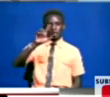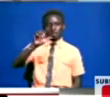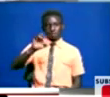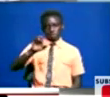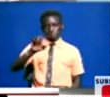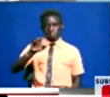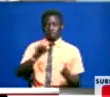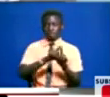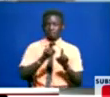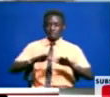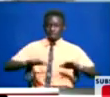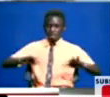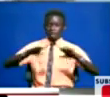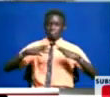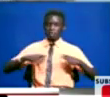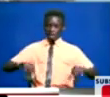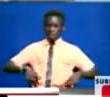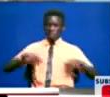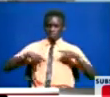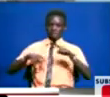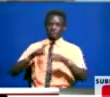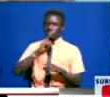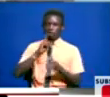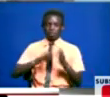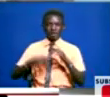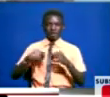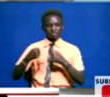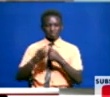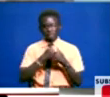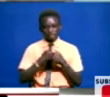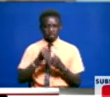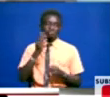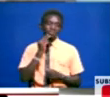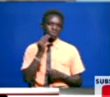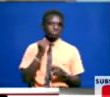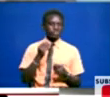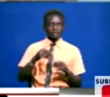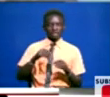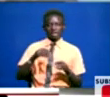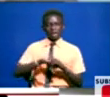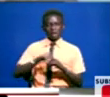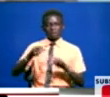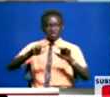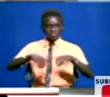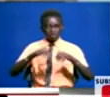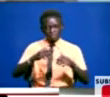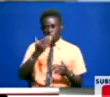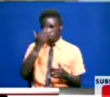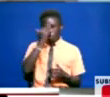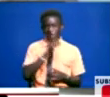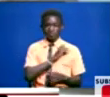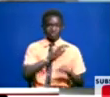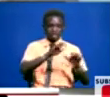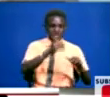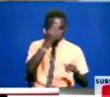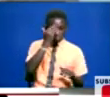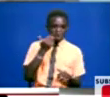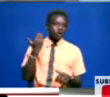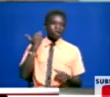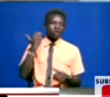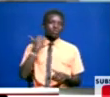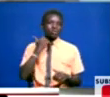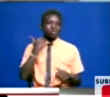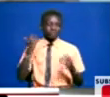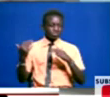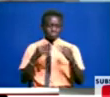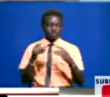wamesikitika kutokana na changamoto zinazowakabili kutekeleza shughuli za ukulima, wakihofia maisha yao kutokana na mashambulizi ya kigaidi